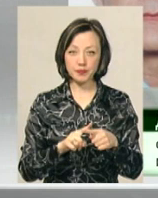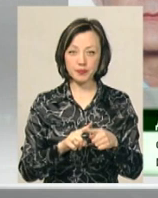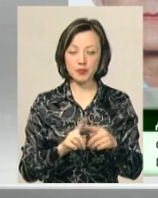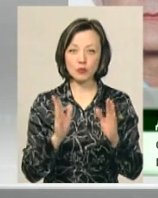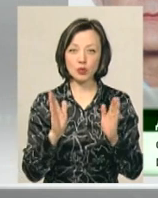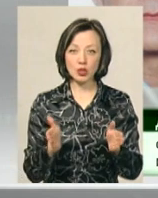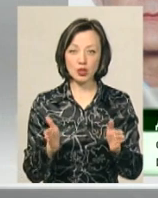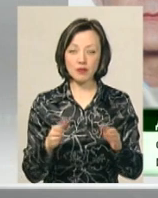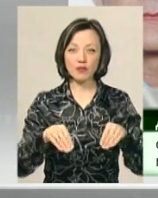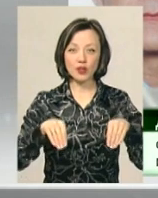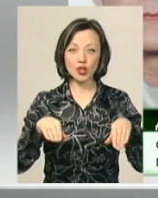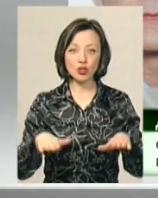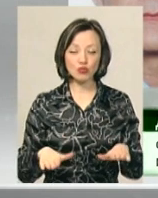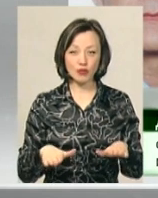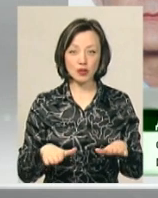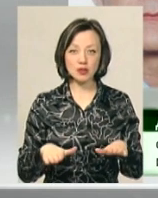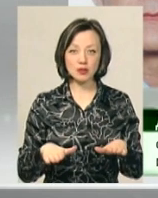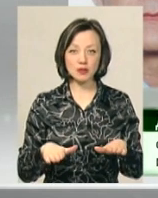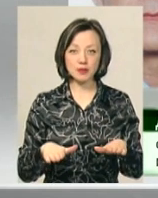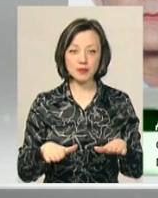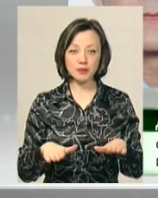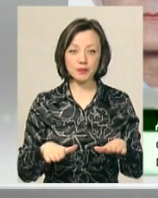буде вирішуватися